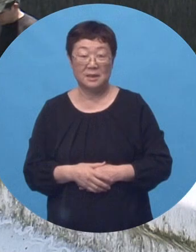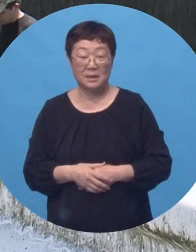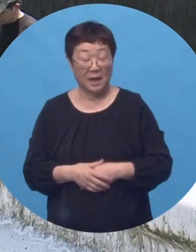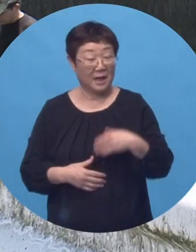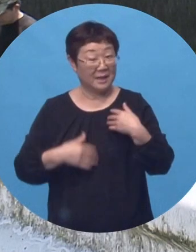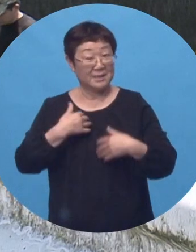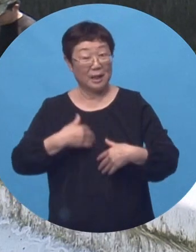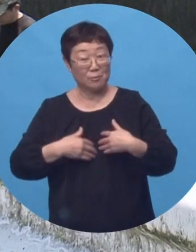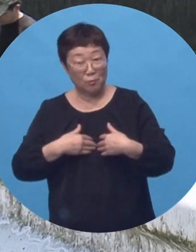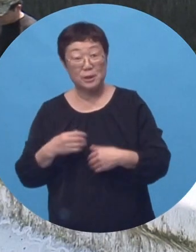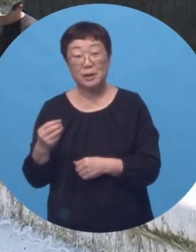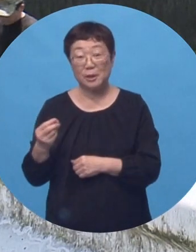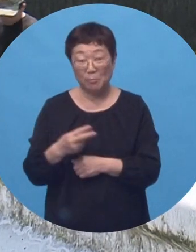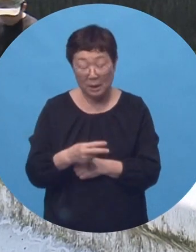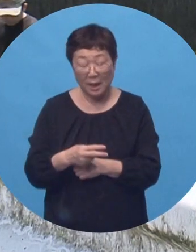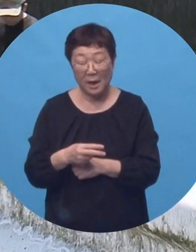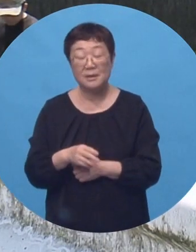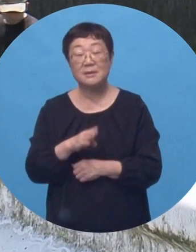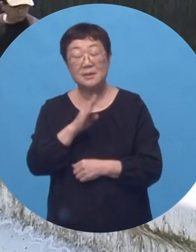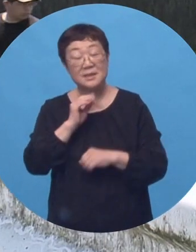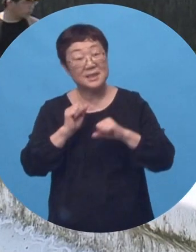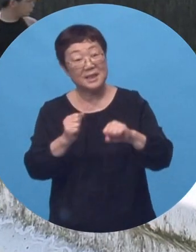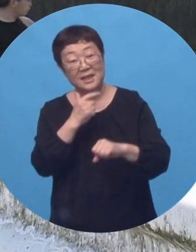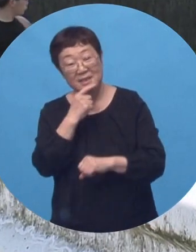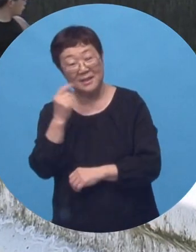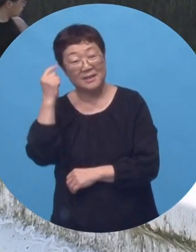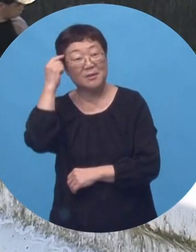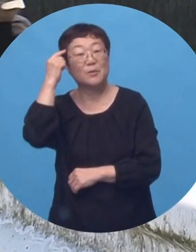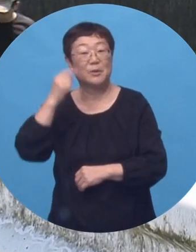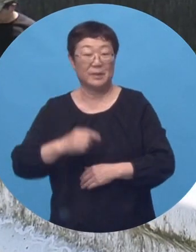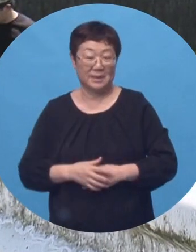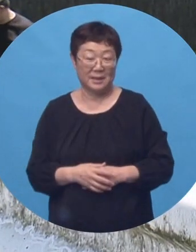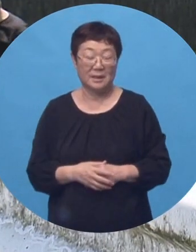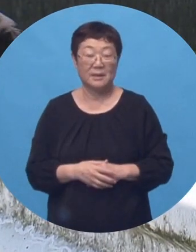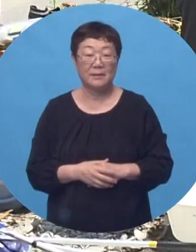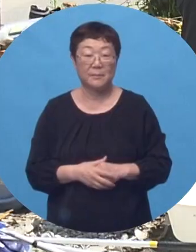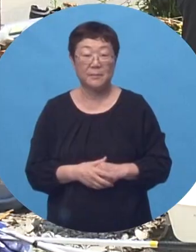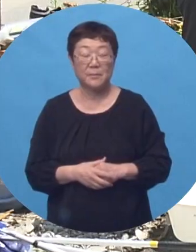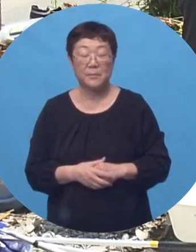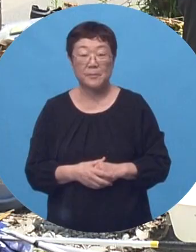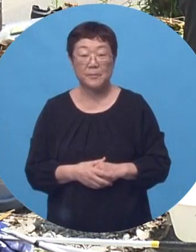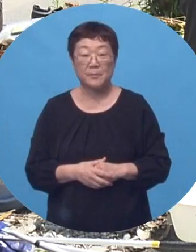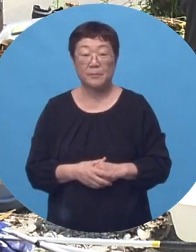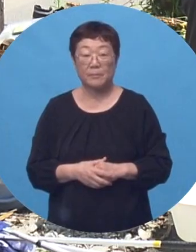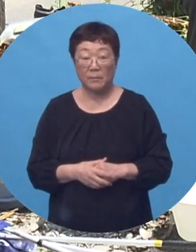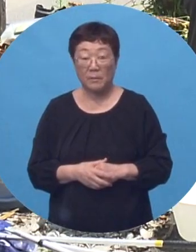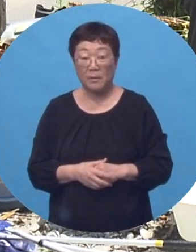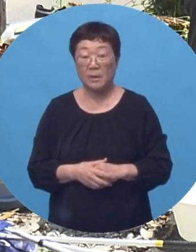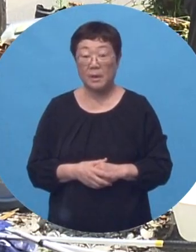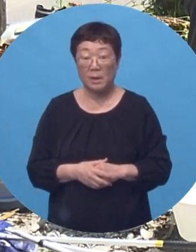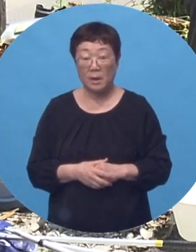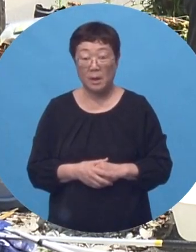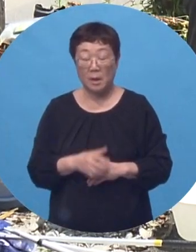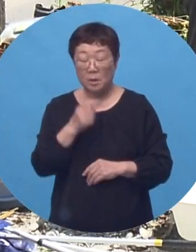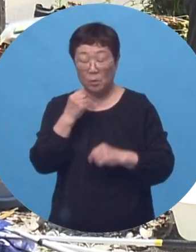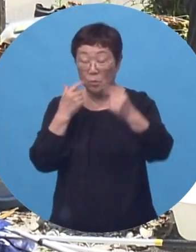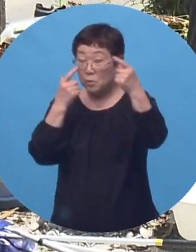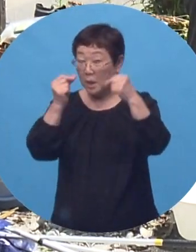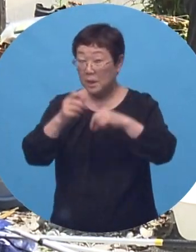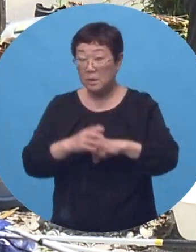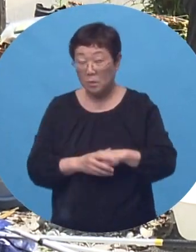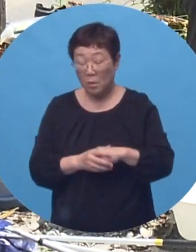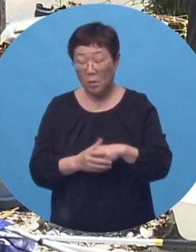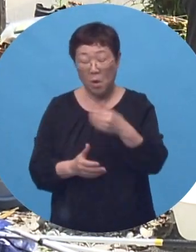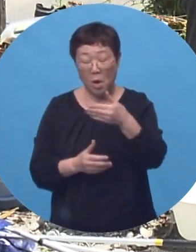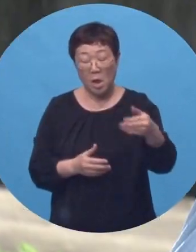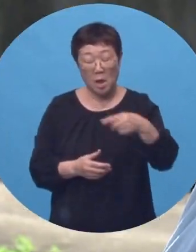しくて、なんか次からも体験してみたいなと思いました。 最後に徳島大学の川